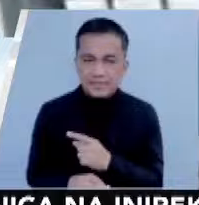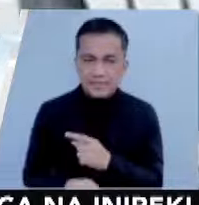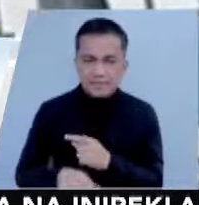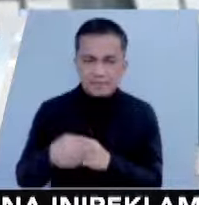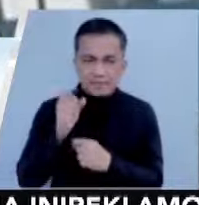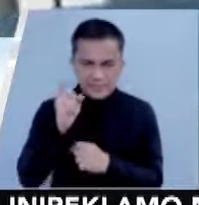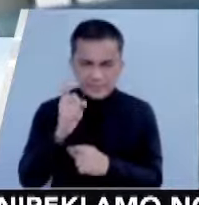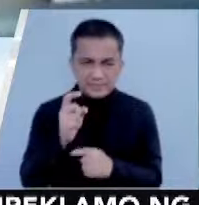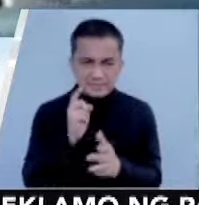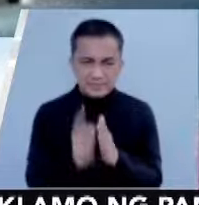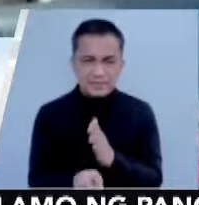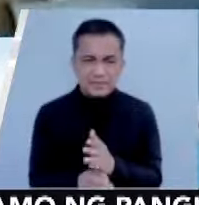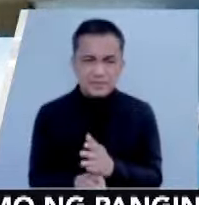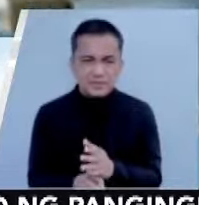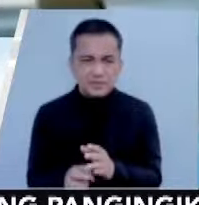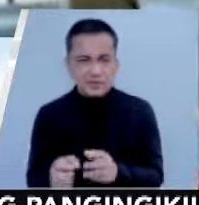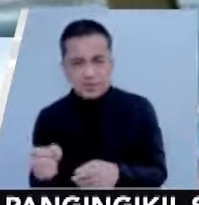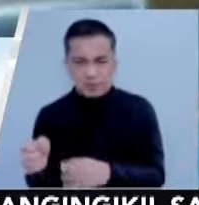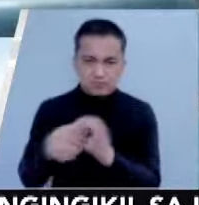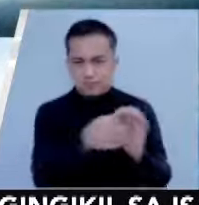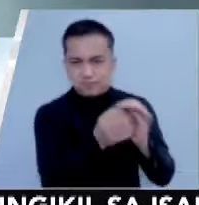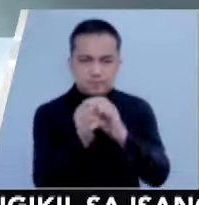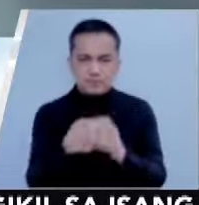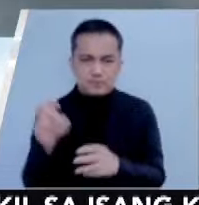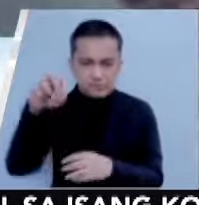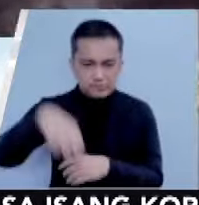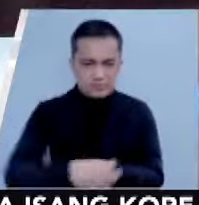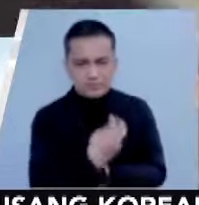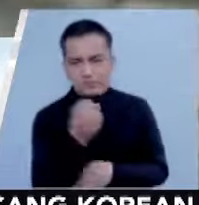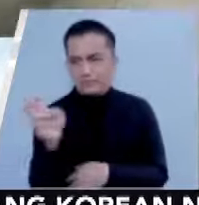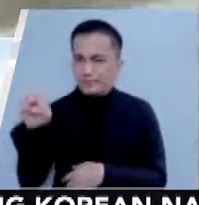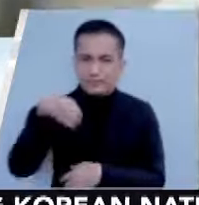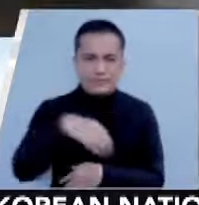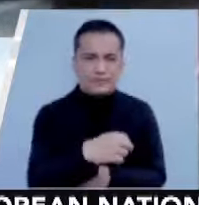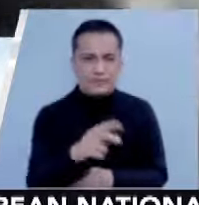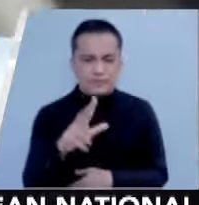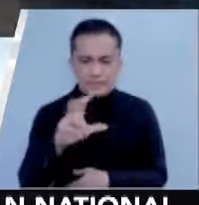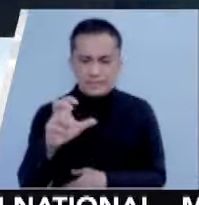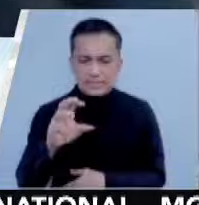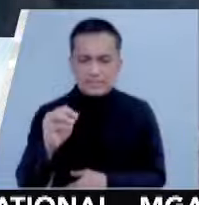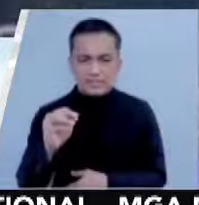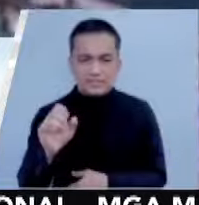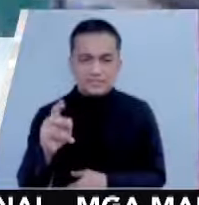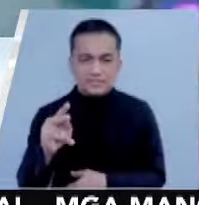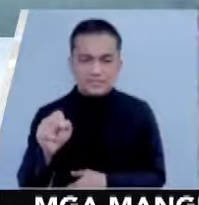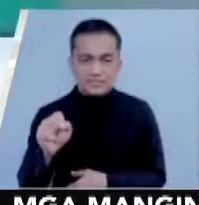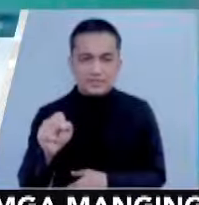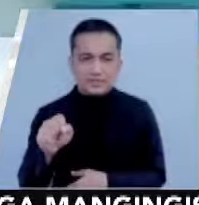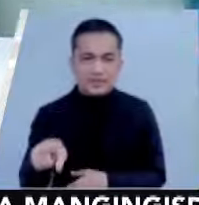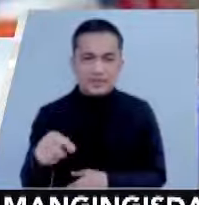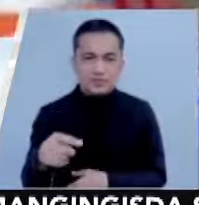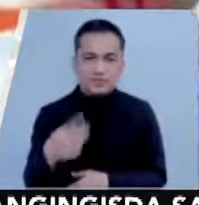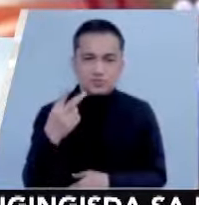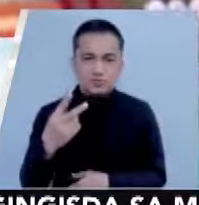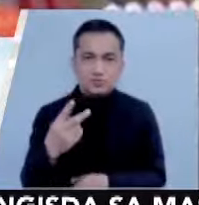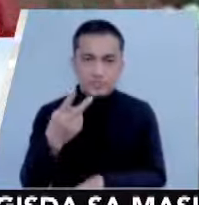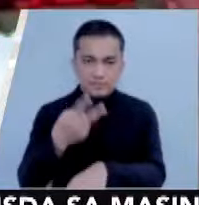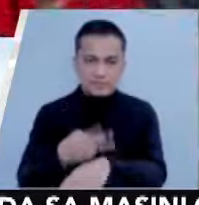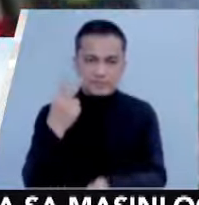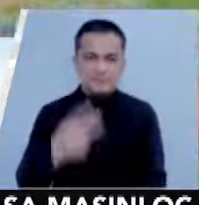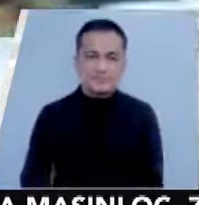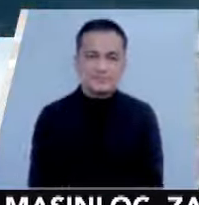na tatangay sa inyo palibot ng mahigit t metrong rail path ng dalawang beses